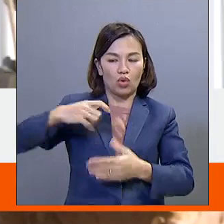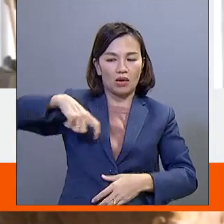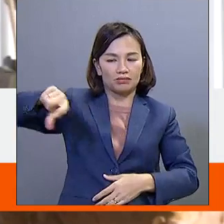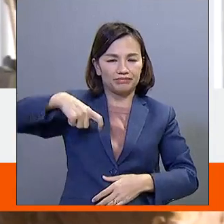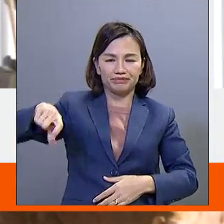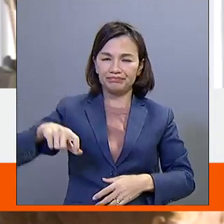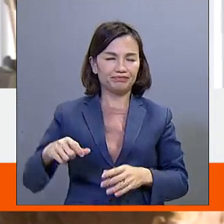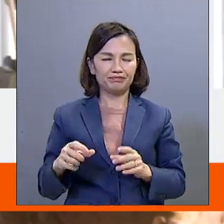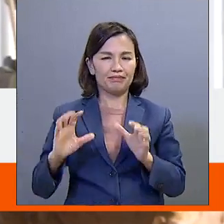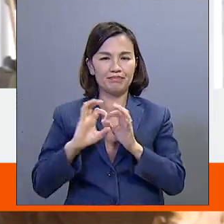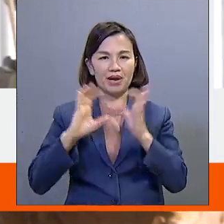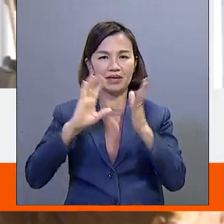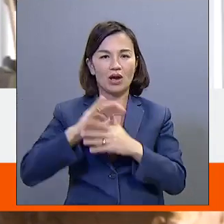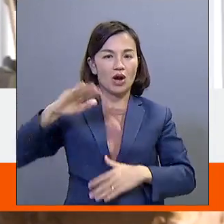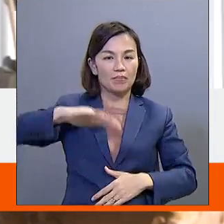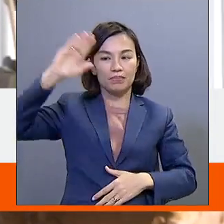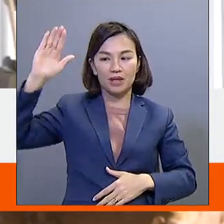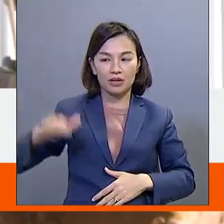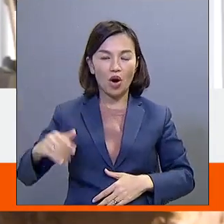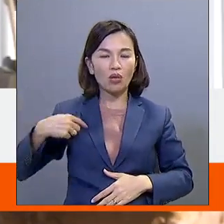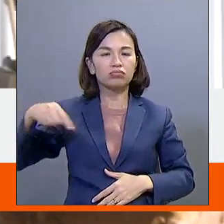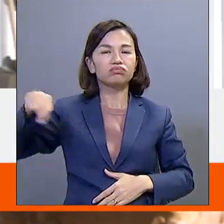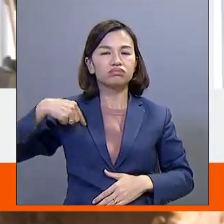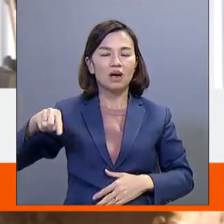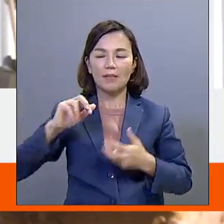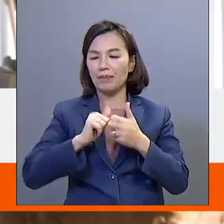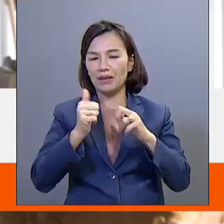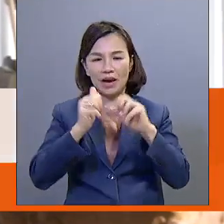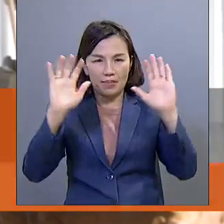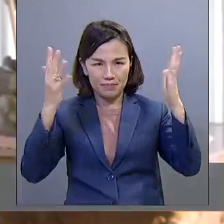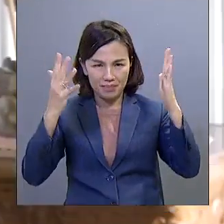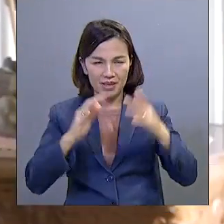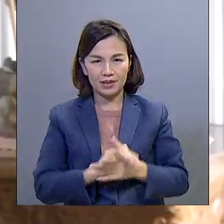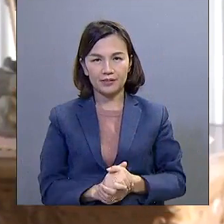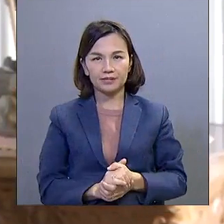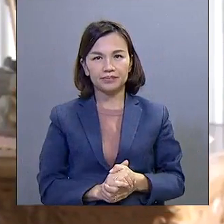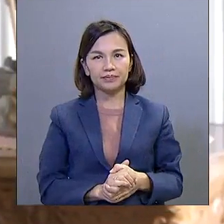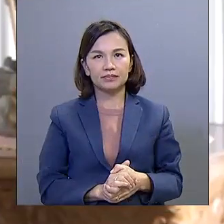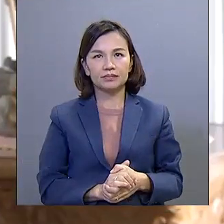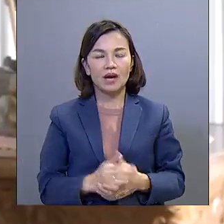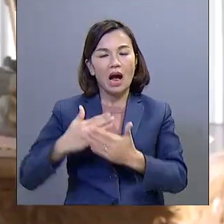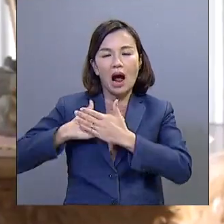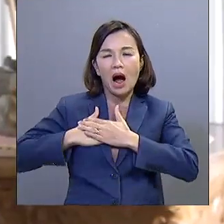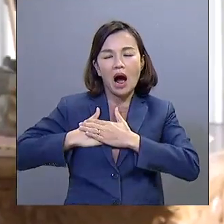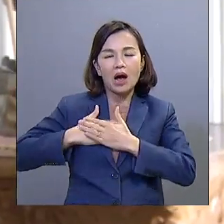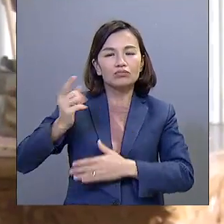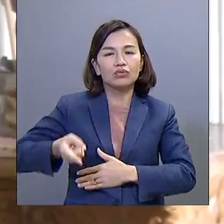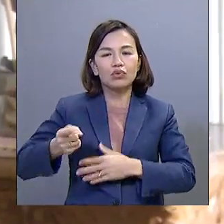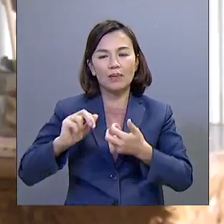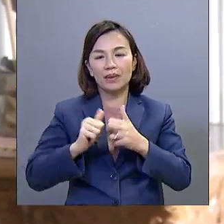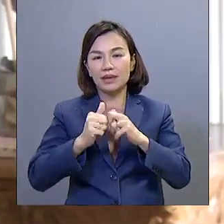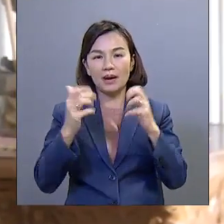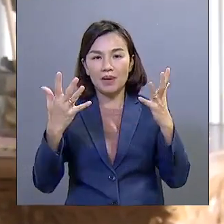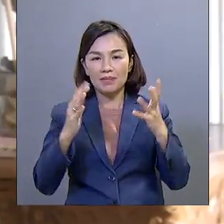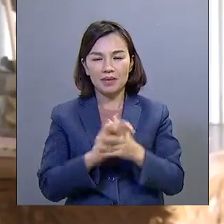รื่องของพี่น้องก็เป็นเรื่องของพี่น้องนะครับไม่มีปัญหาอะไรนะครับเราก็ยังรักกันเหมือนเดิมไม่มีอะไร